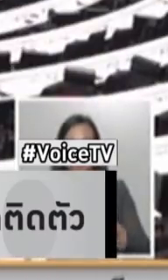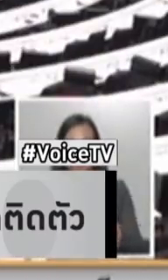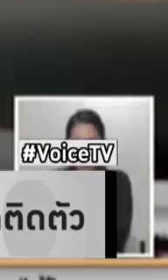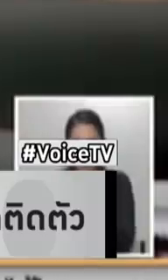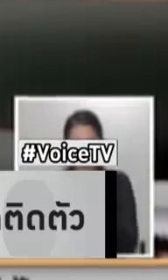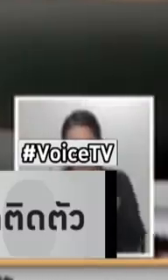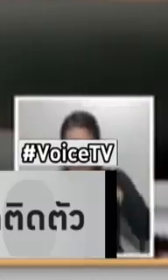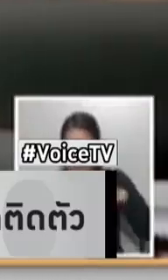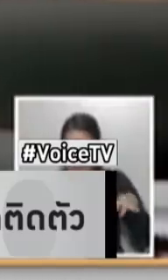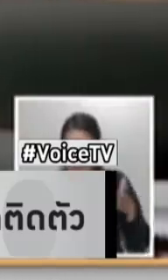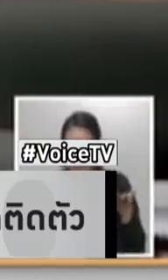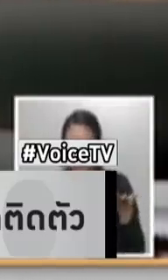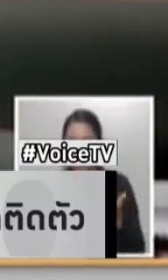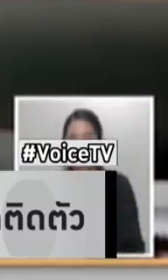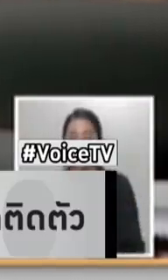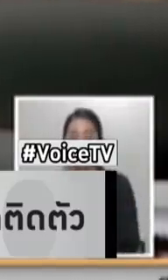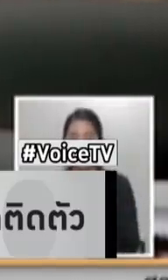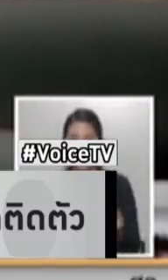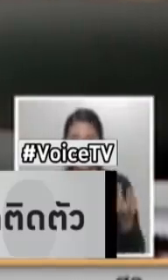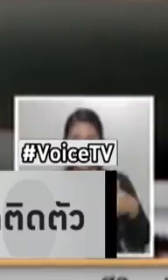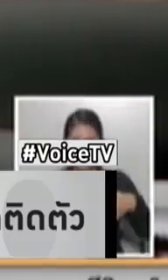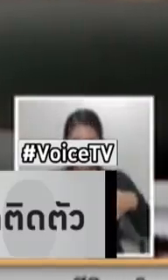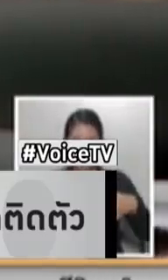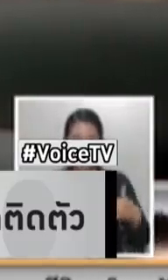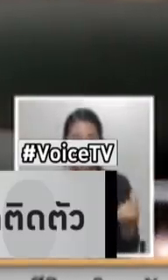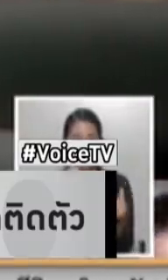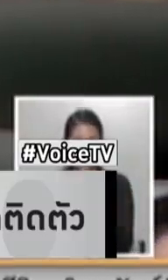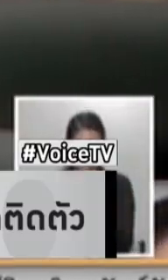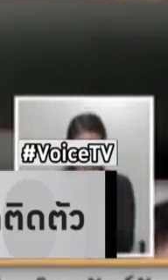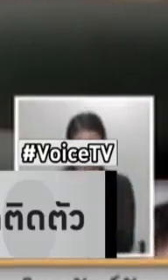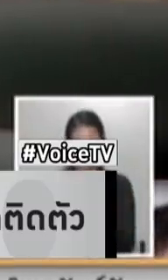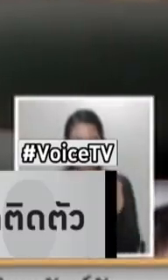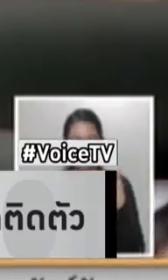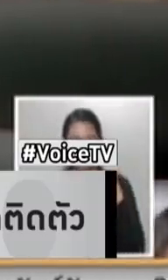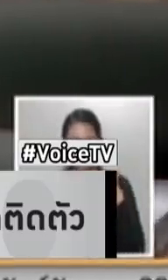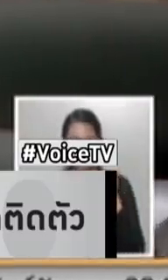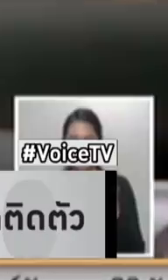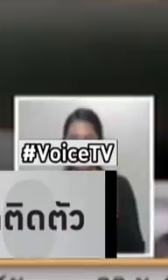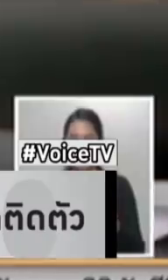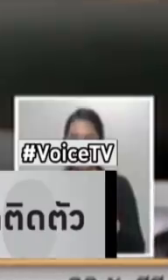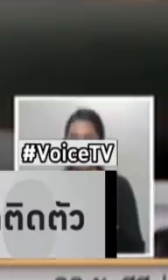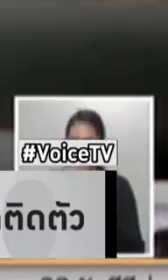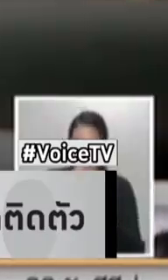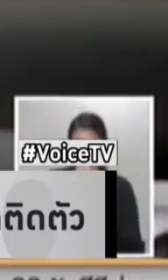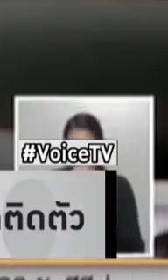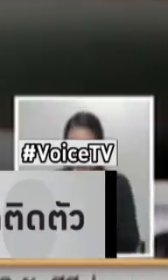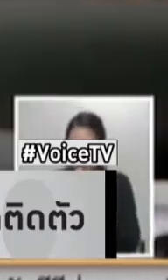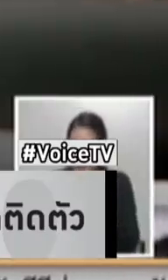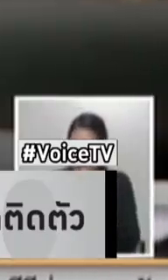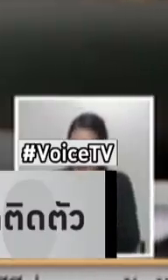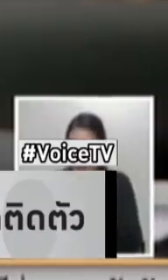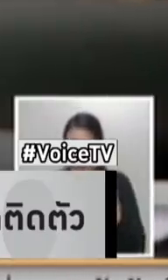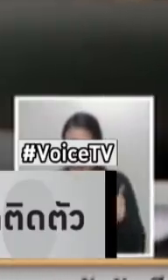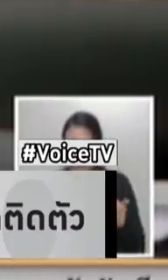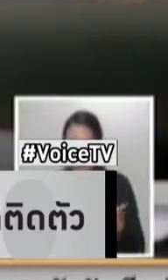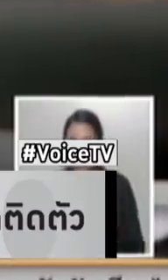ทยนี ่หรือตรวจพบสอบพบแล้วเนี่ยนะมีการปกปิดกันช่วยเหลือกันเมื่อข้อเ